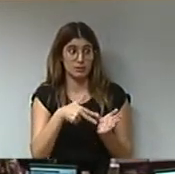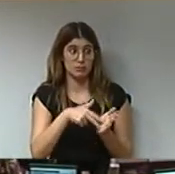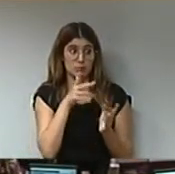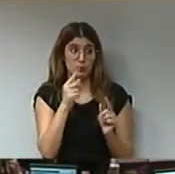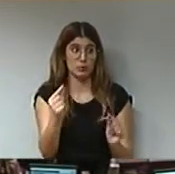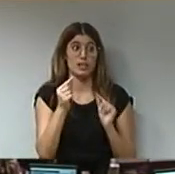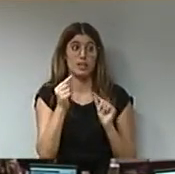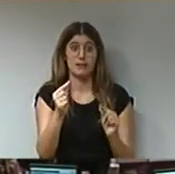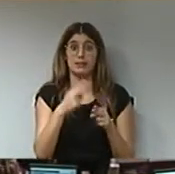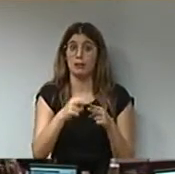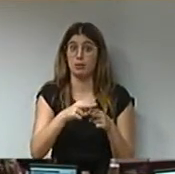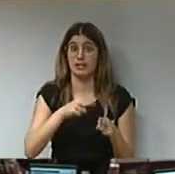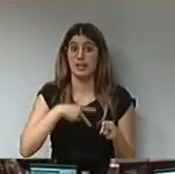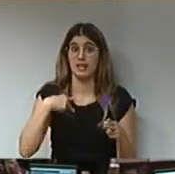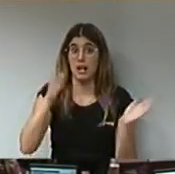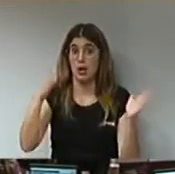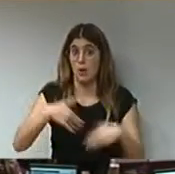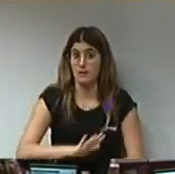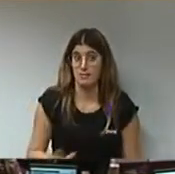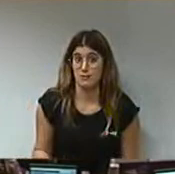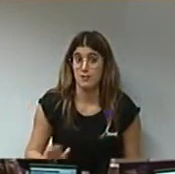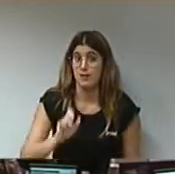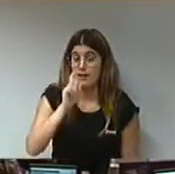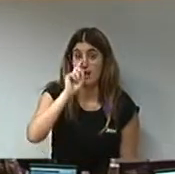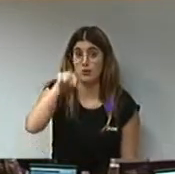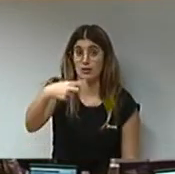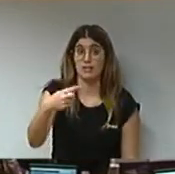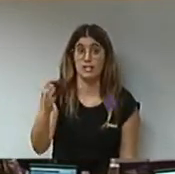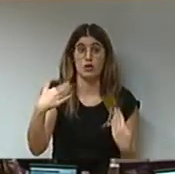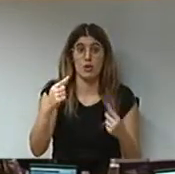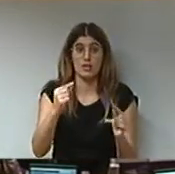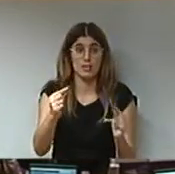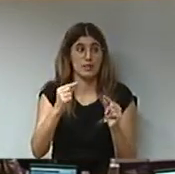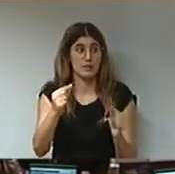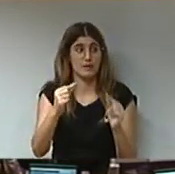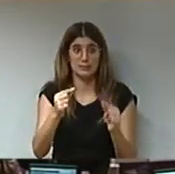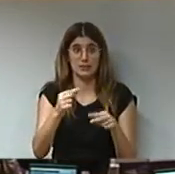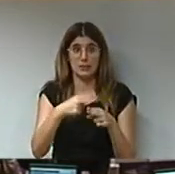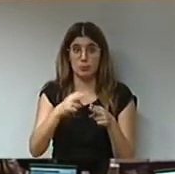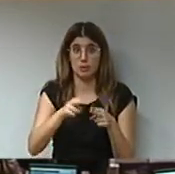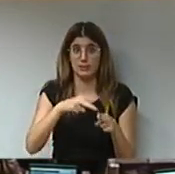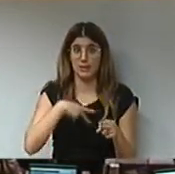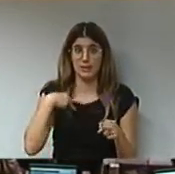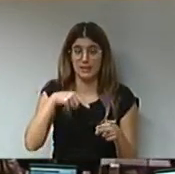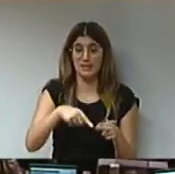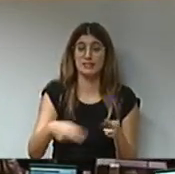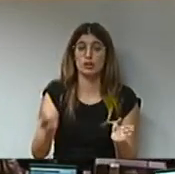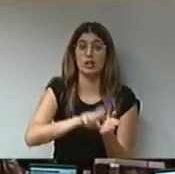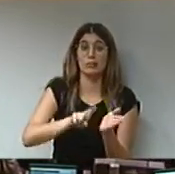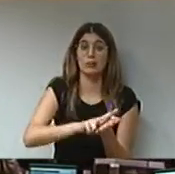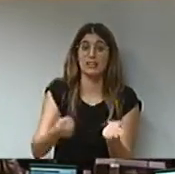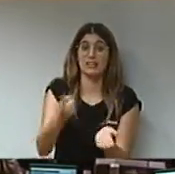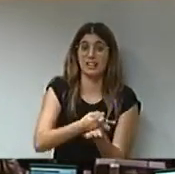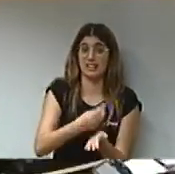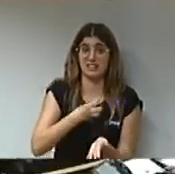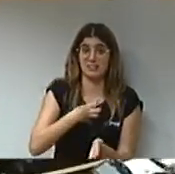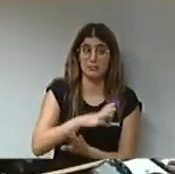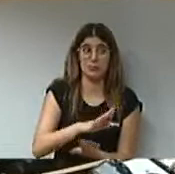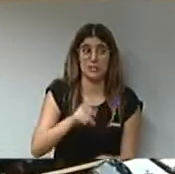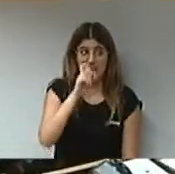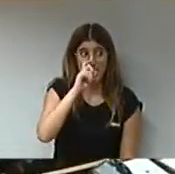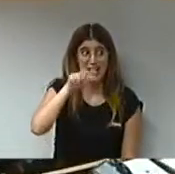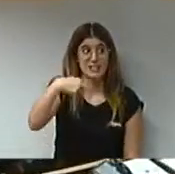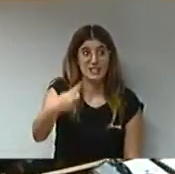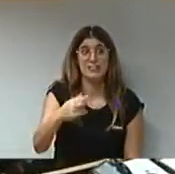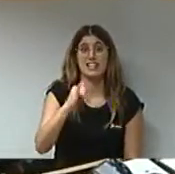política general. Per tant, l'any que ve no hi ha debat de política general. Per tant, no podem repetir aquesta situació. L'any que ve hi haurà un